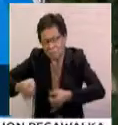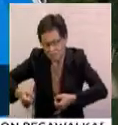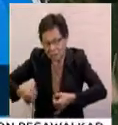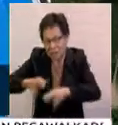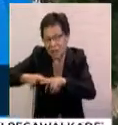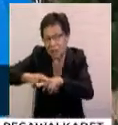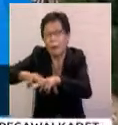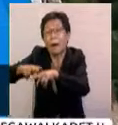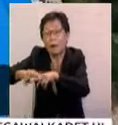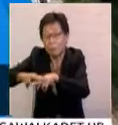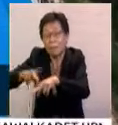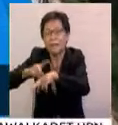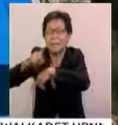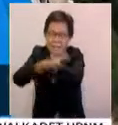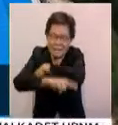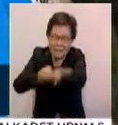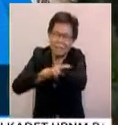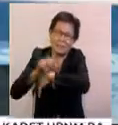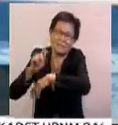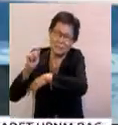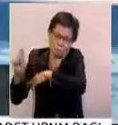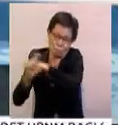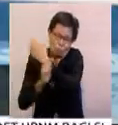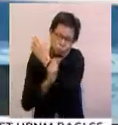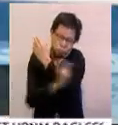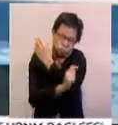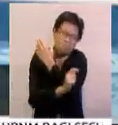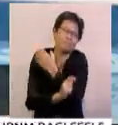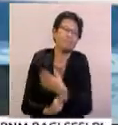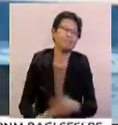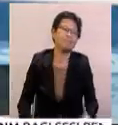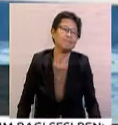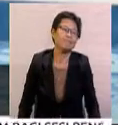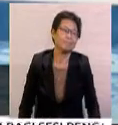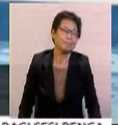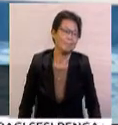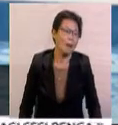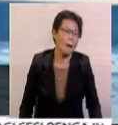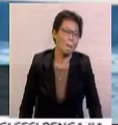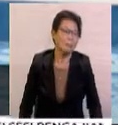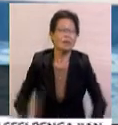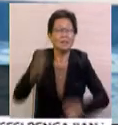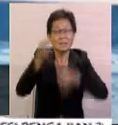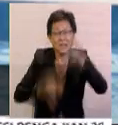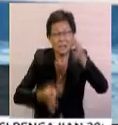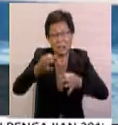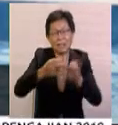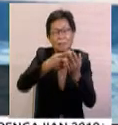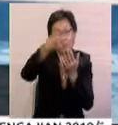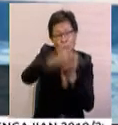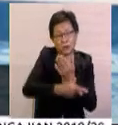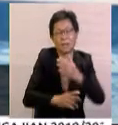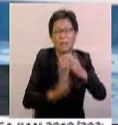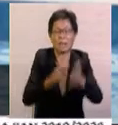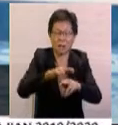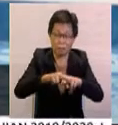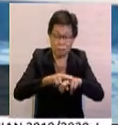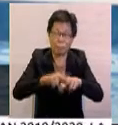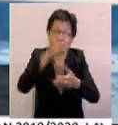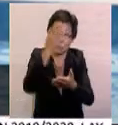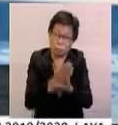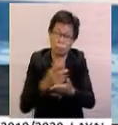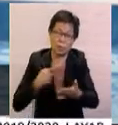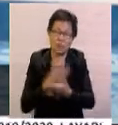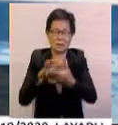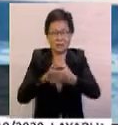di negeri Pantai Timur. Jadi apabila kita hentikan projek ini, kita selamatkan